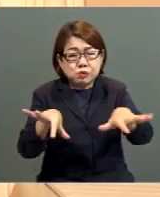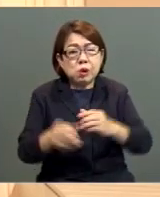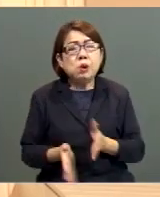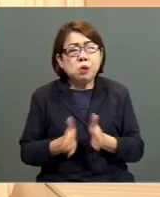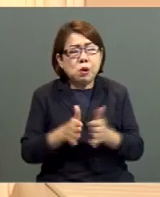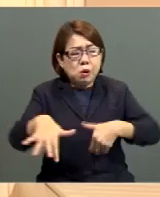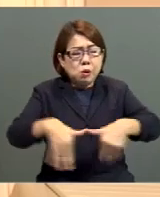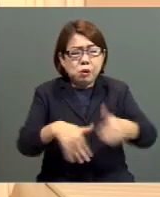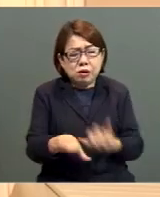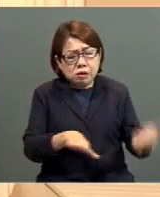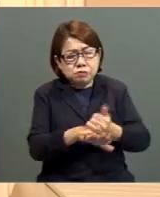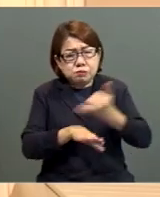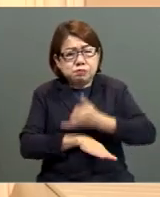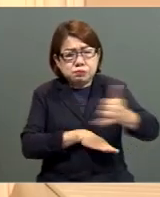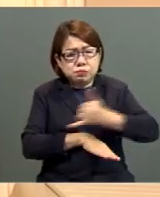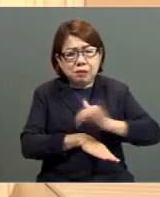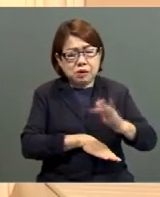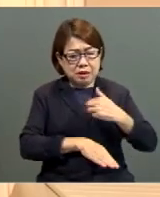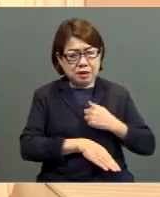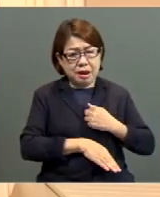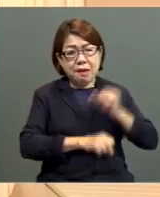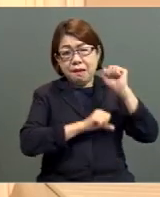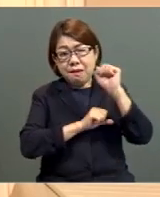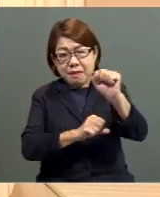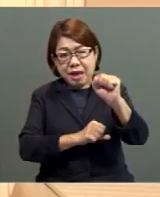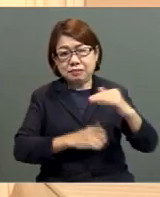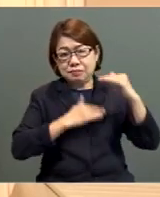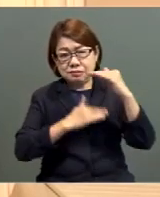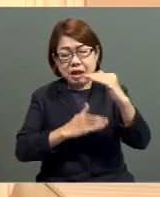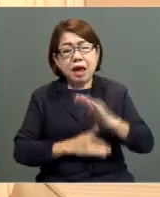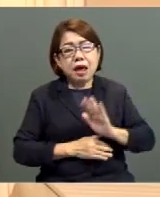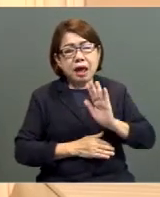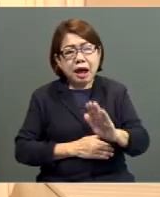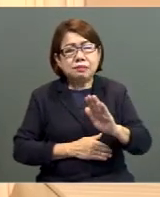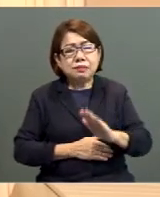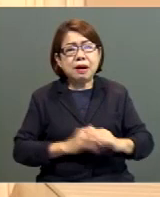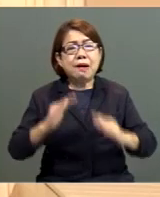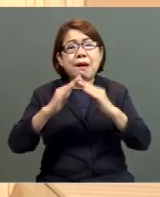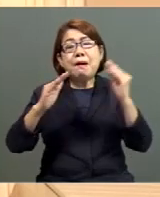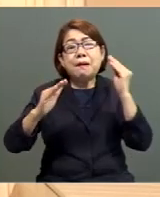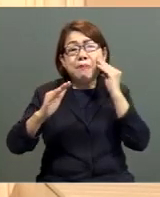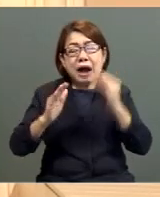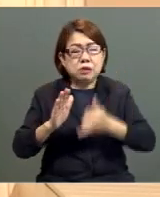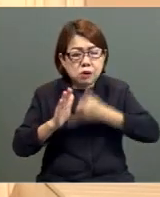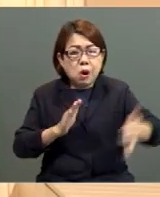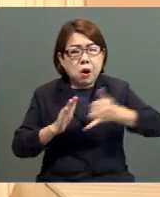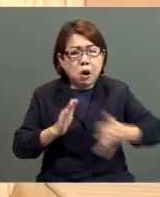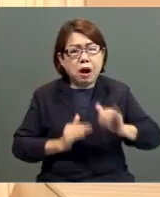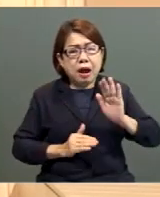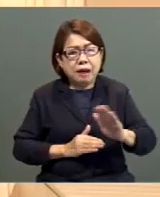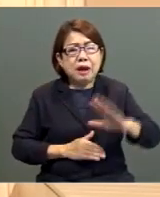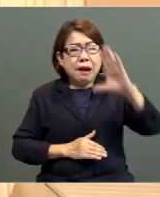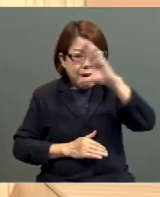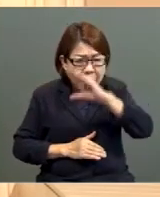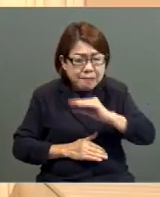นผมจะประกาศข้อกำหนดห้ามบุคคลออกนอกเคหสถานหรือที่เรียกว่าเคอร์ฟิวตั้งแต่เว